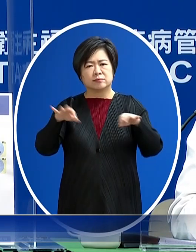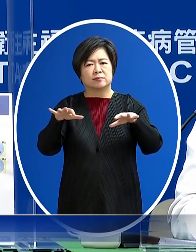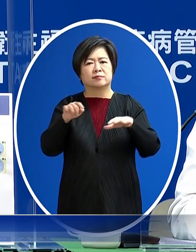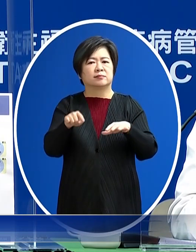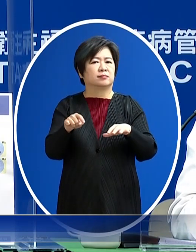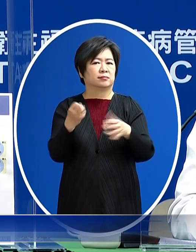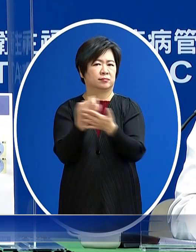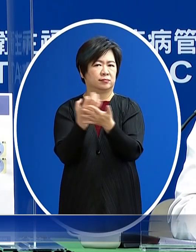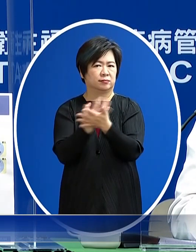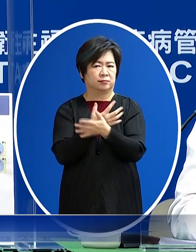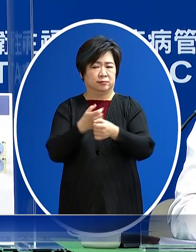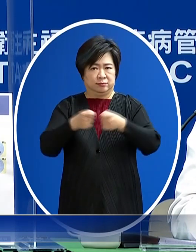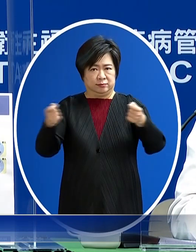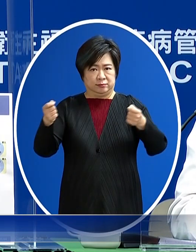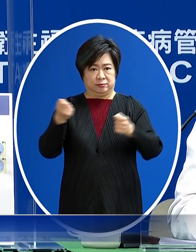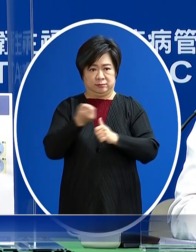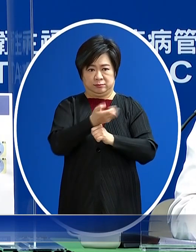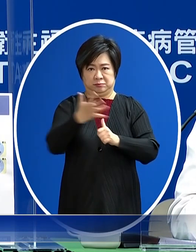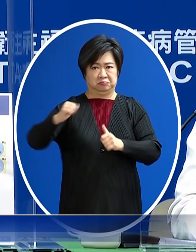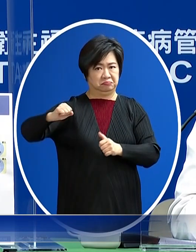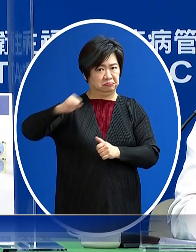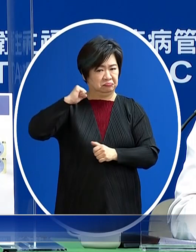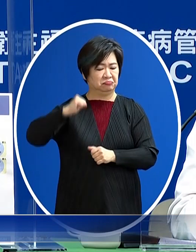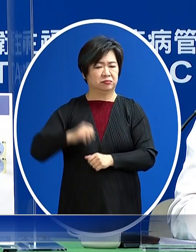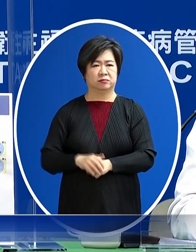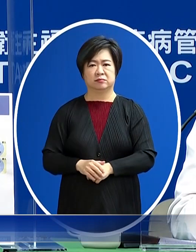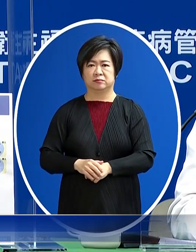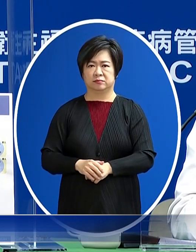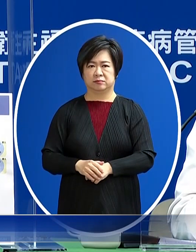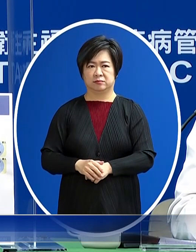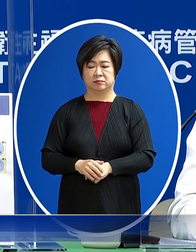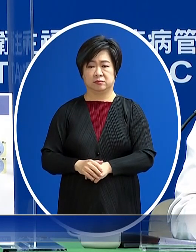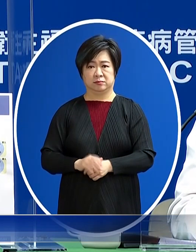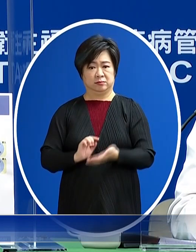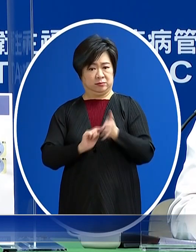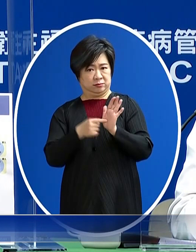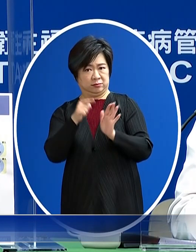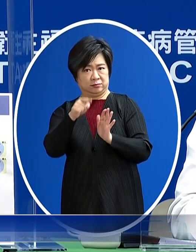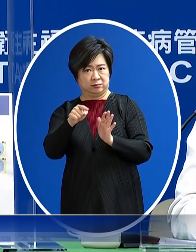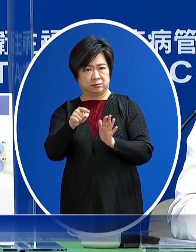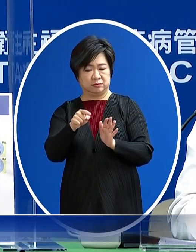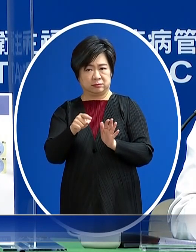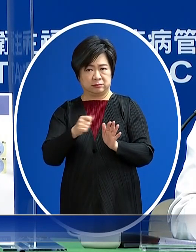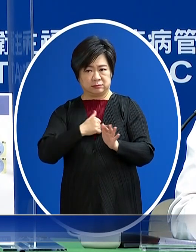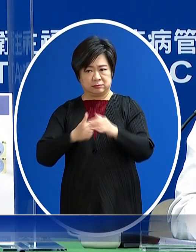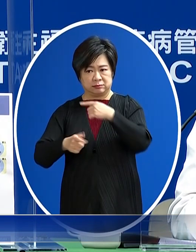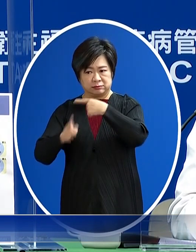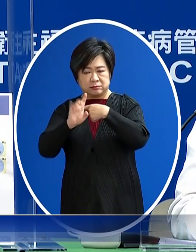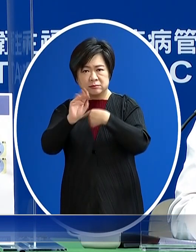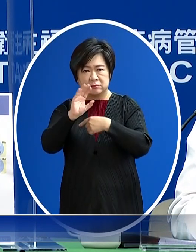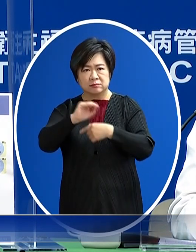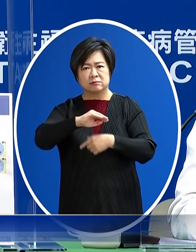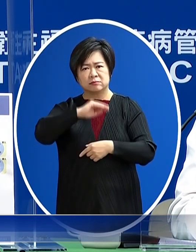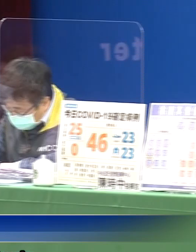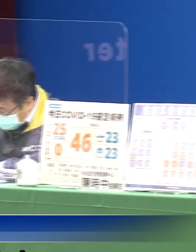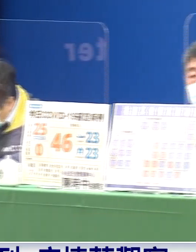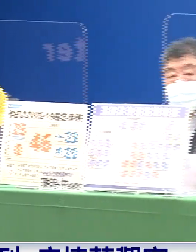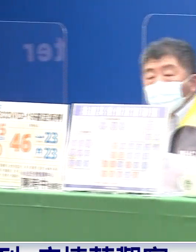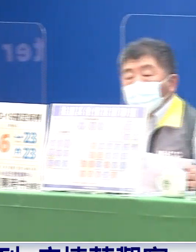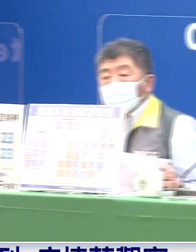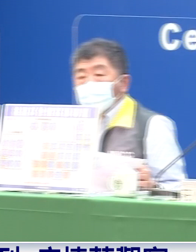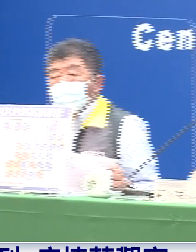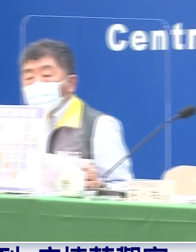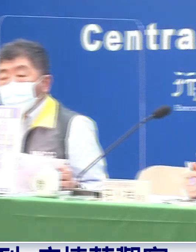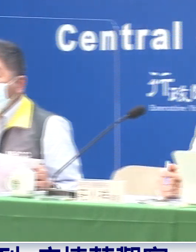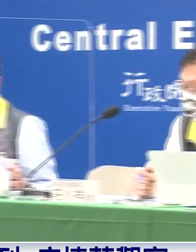毒它的一个传播力很强，那不过要显现出这个迹象大概两三天才看不出来的。